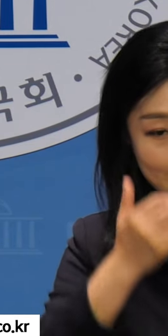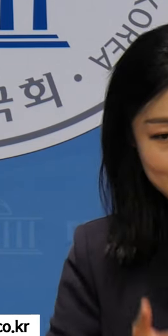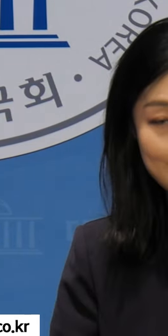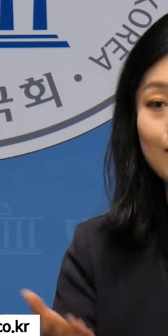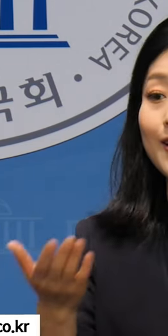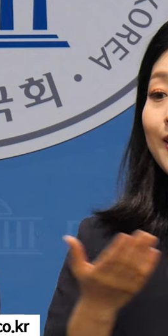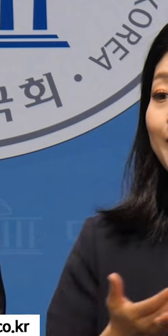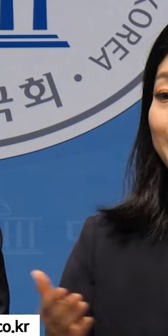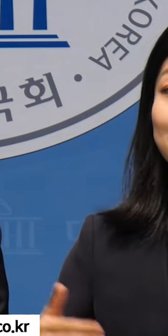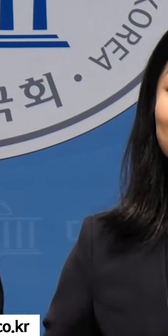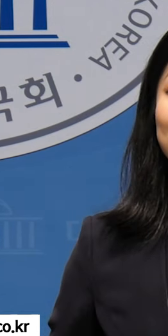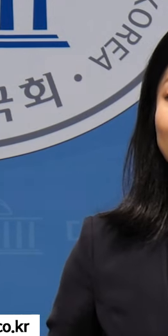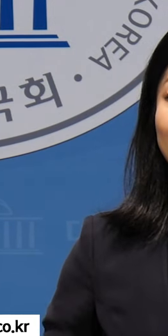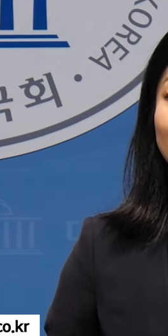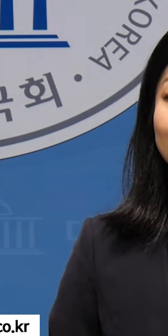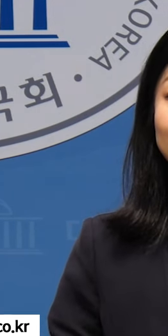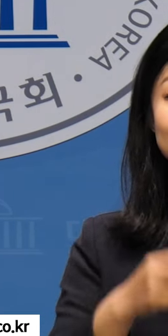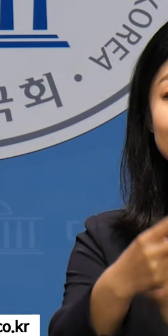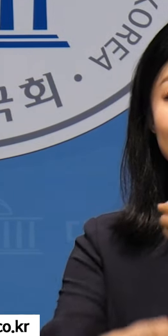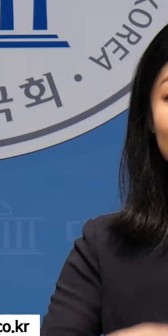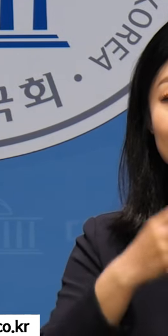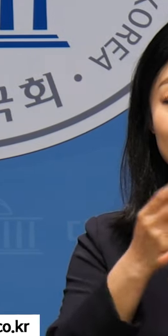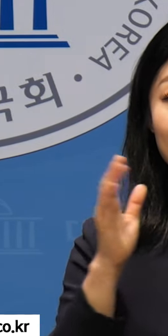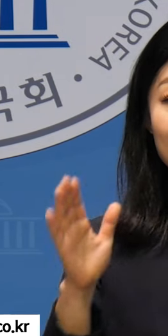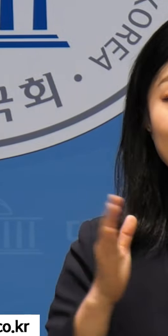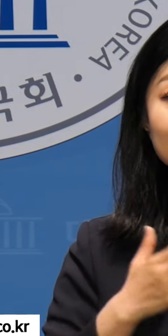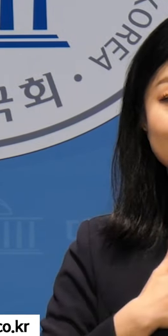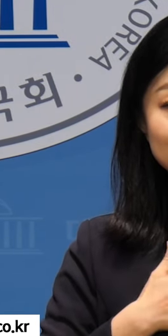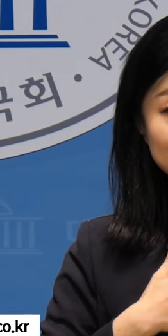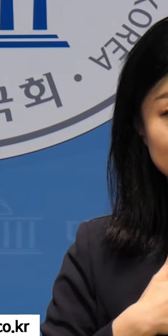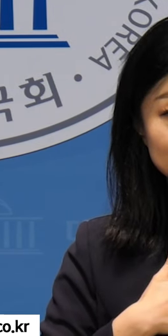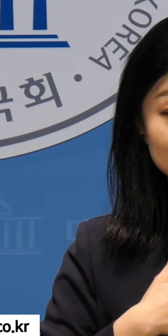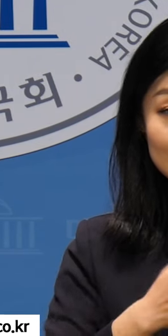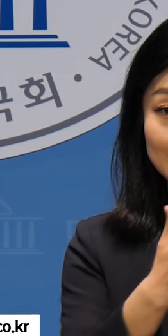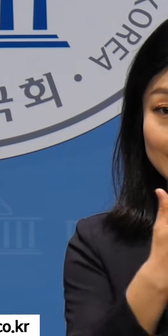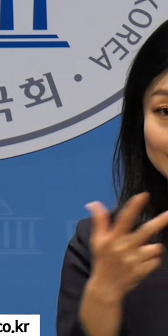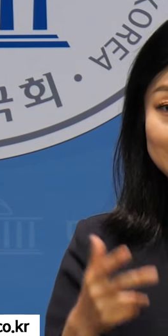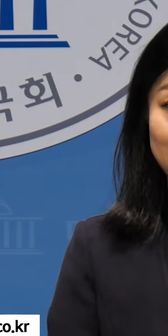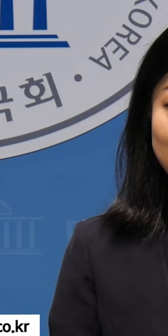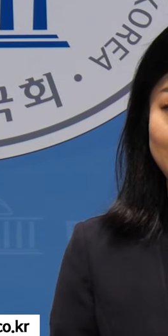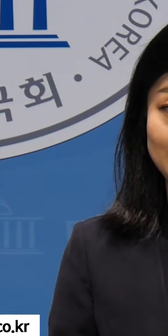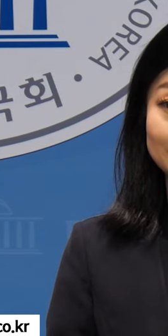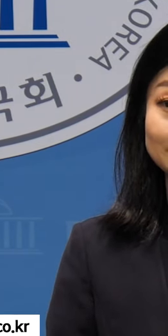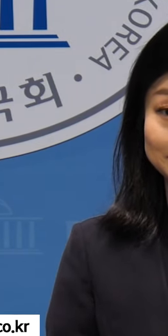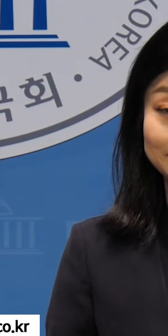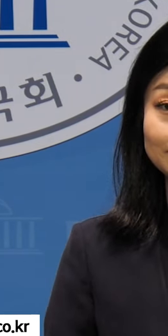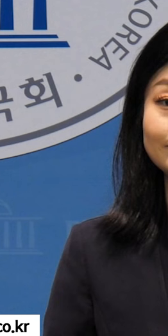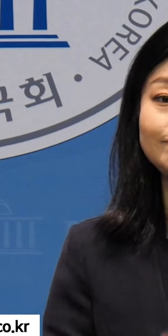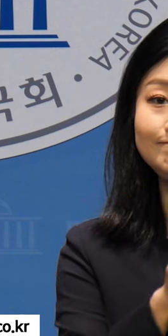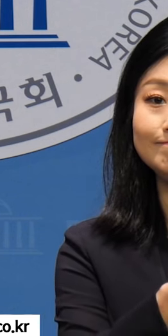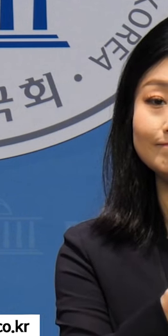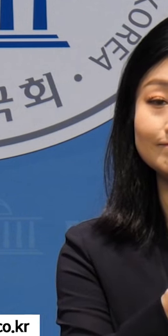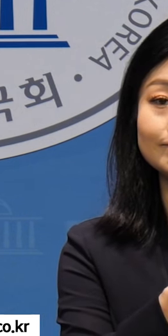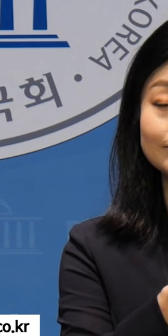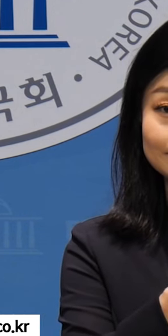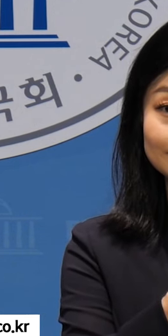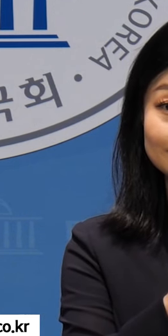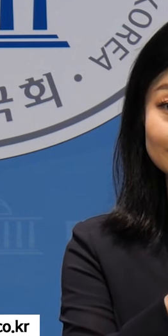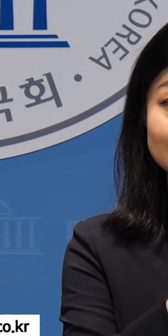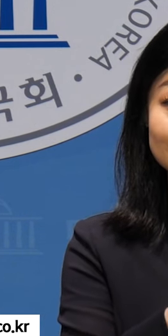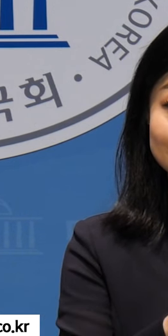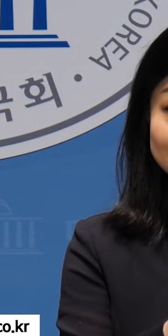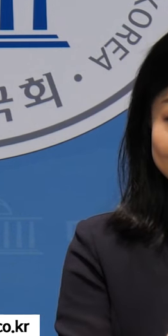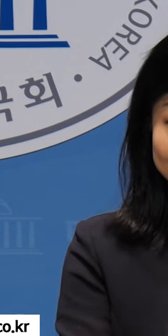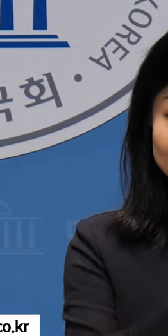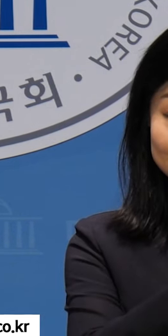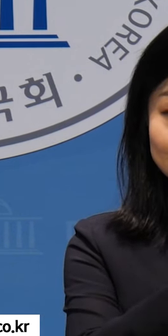합니다. 지난 2년 저는 이재명 당대표 체제에서 최초로 시행한 선거를 통해